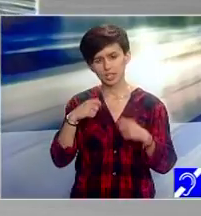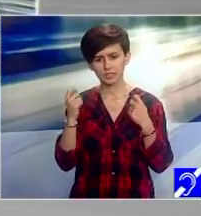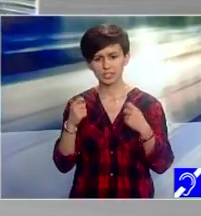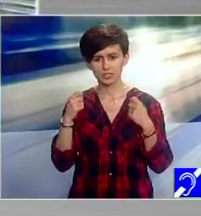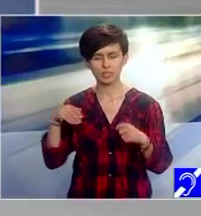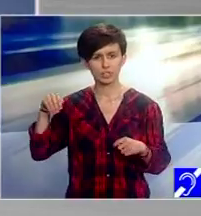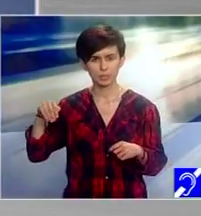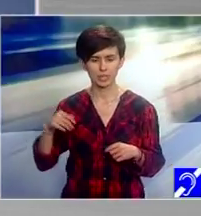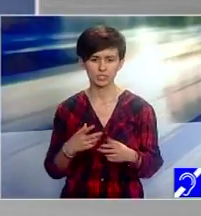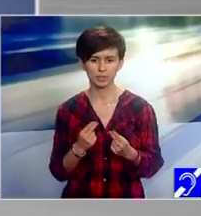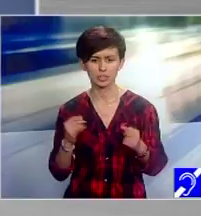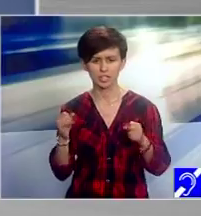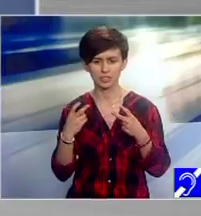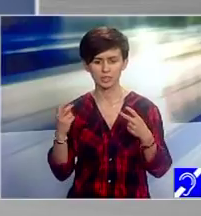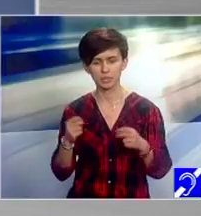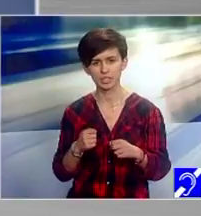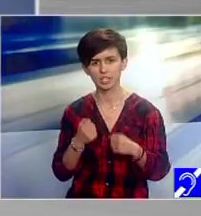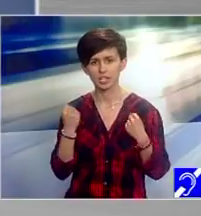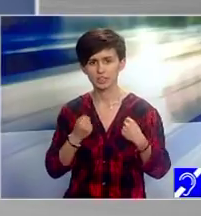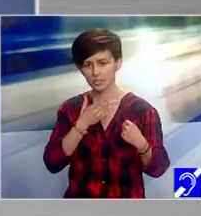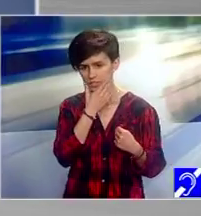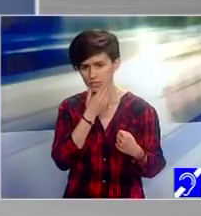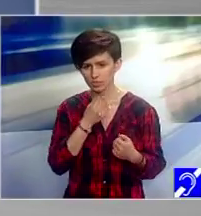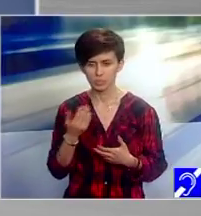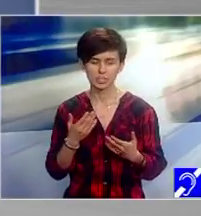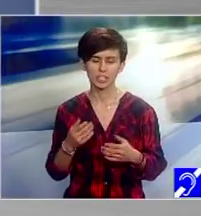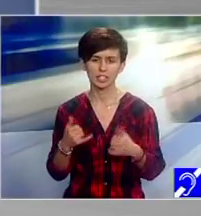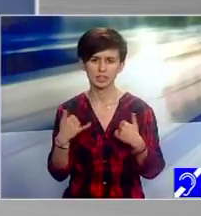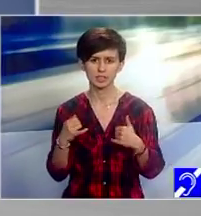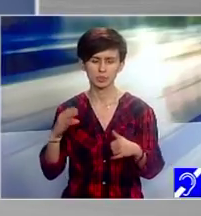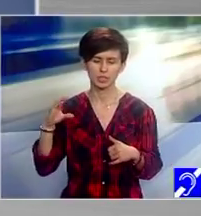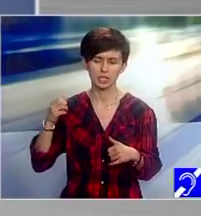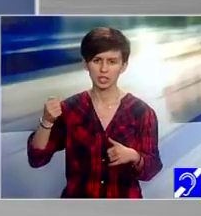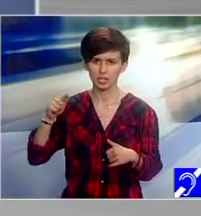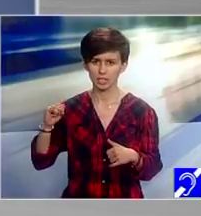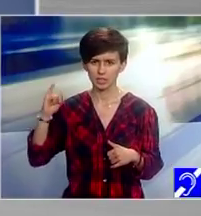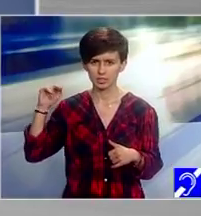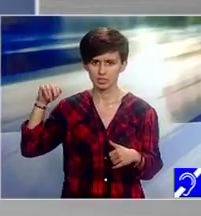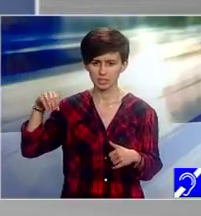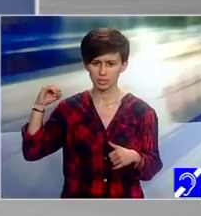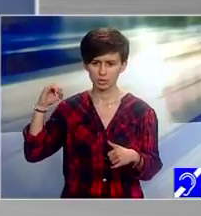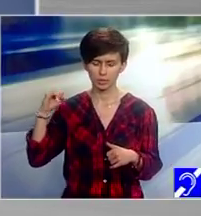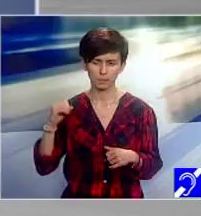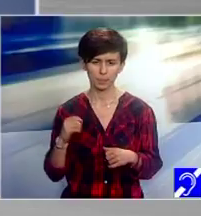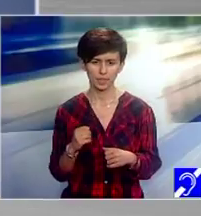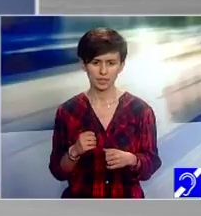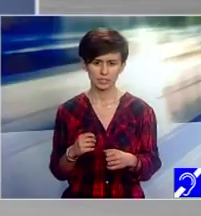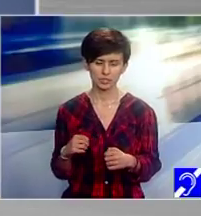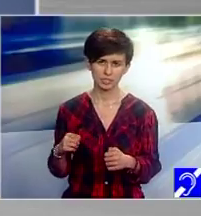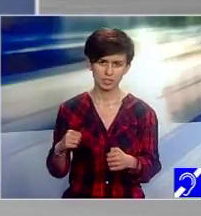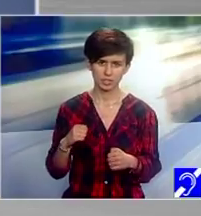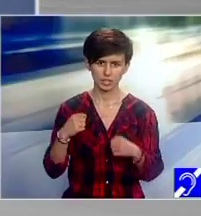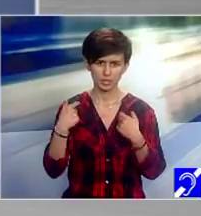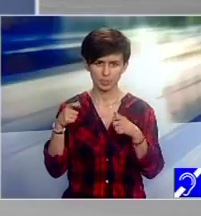multe activități frumoase care au loc la Casino, Centru de Cultură Urbană și în zona Foișor din Parcul